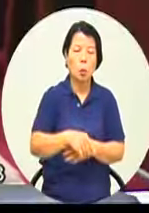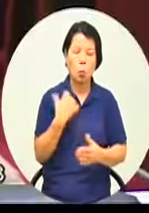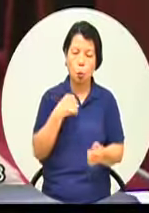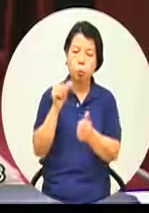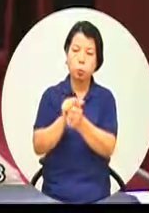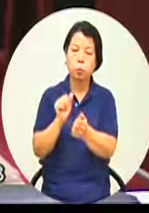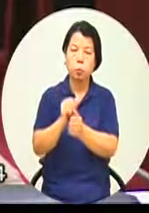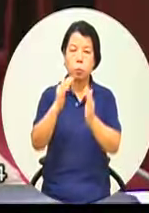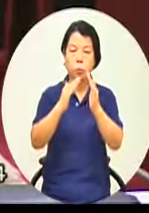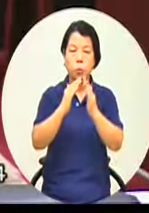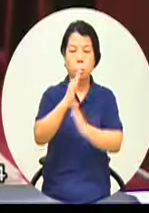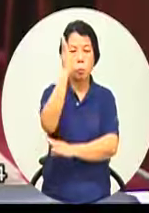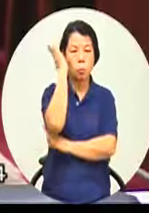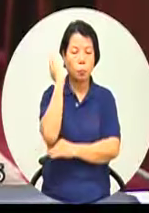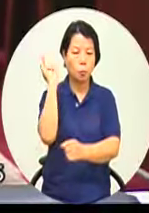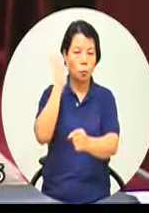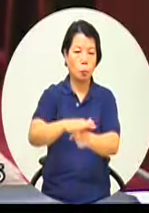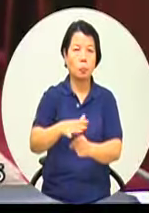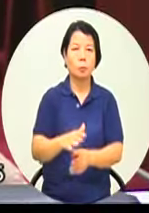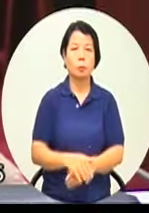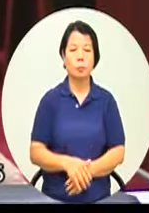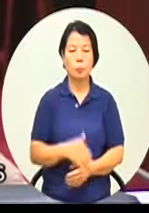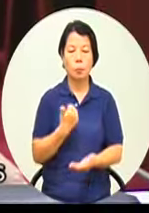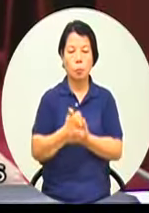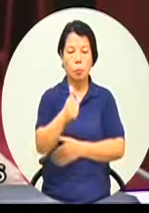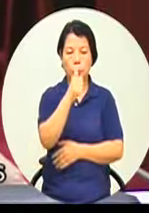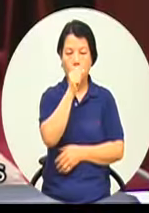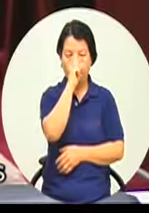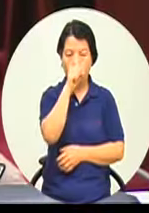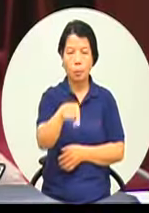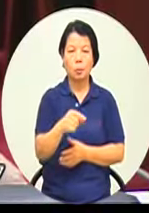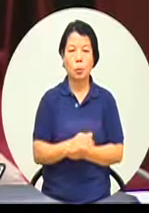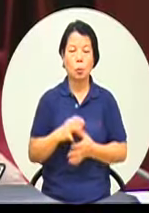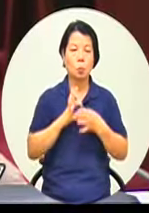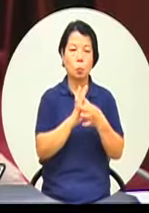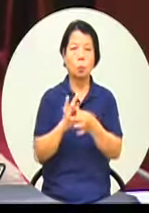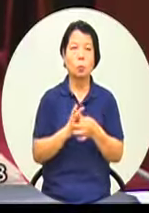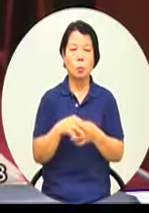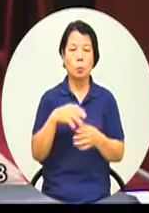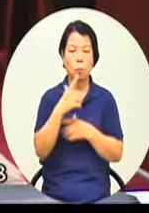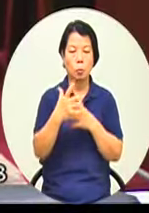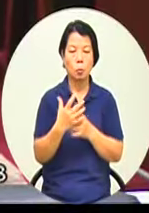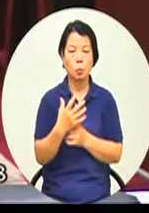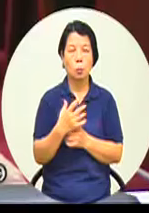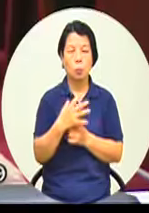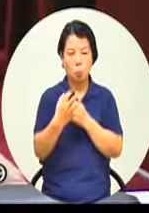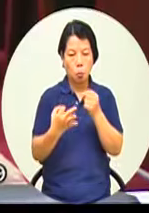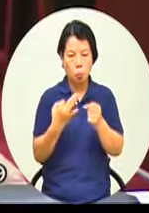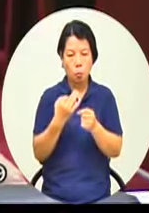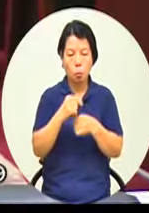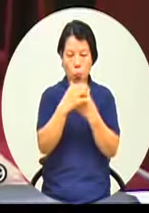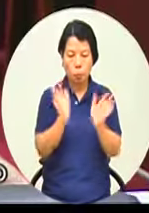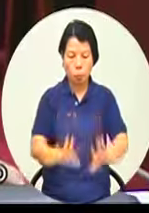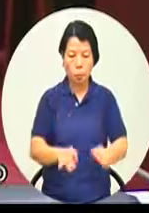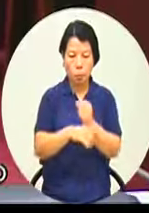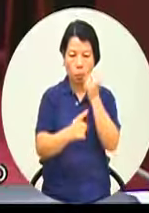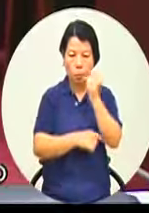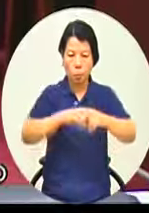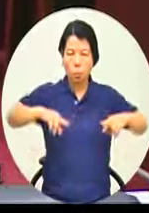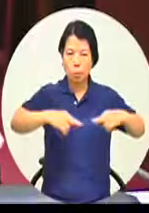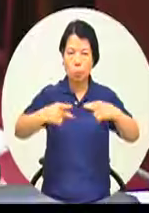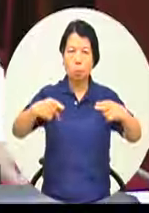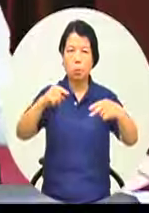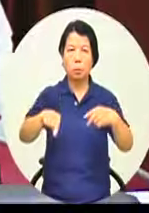助，但幸好。本席关心很多年哈，终于在今年的时候，我们有重新修法，说按